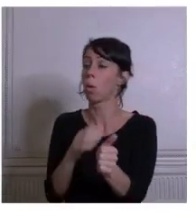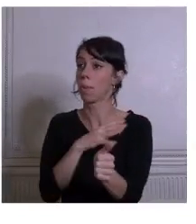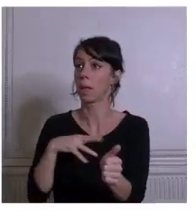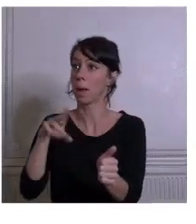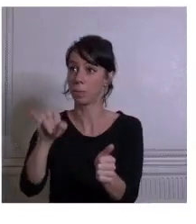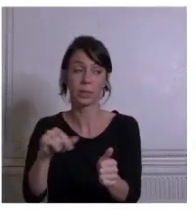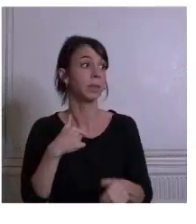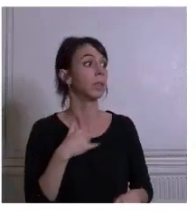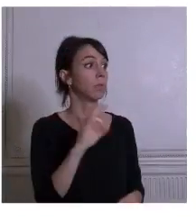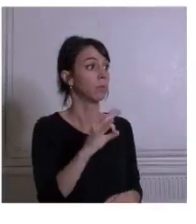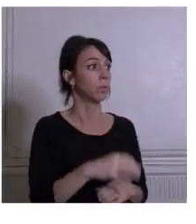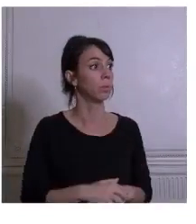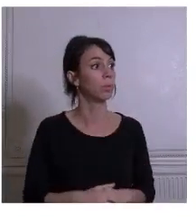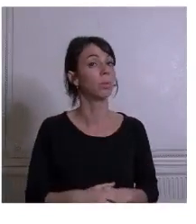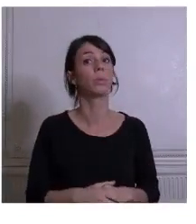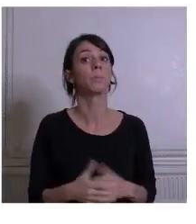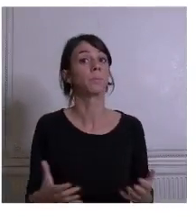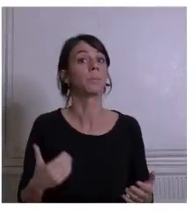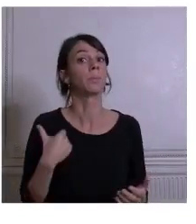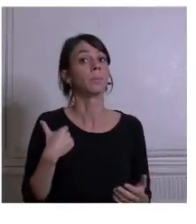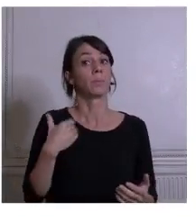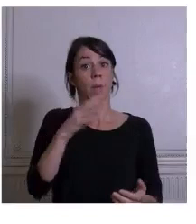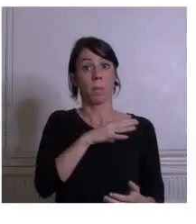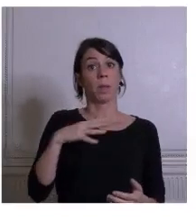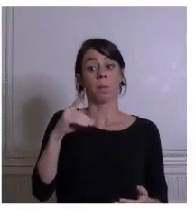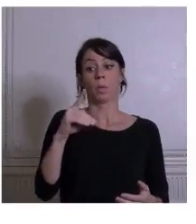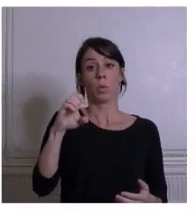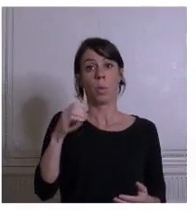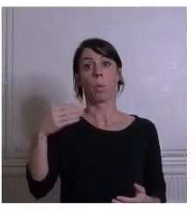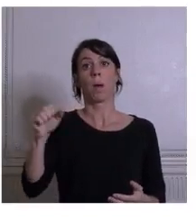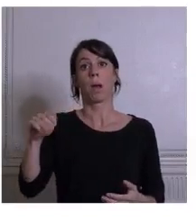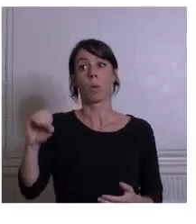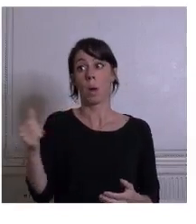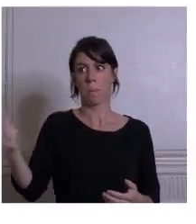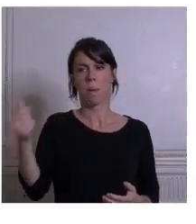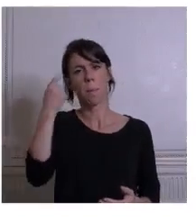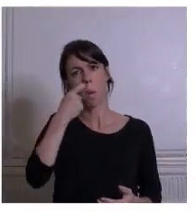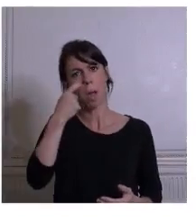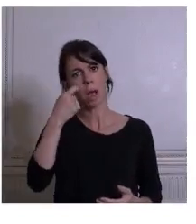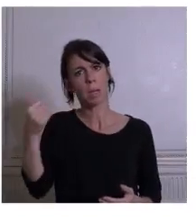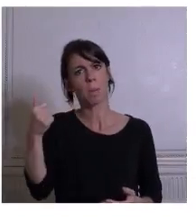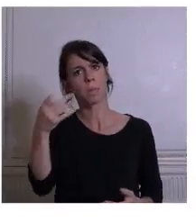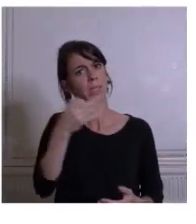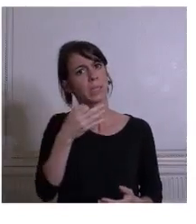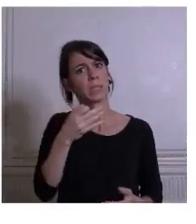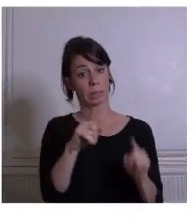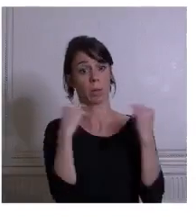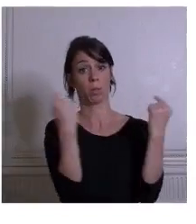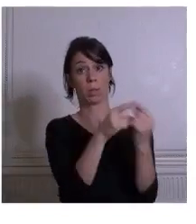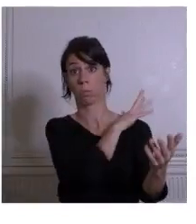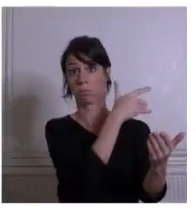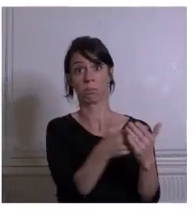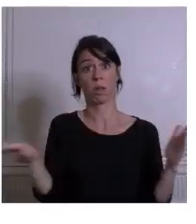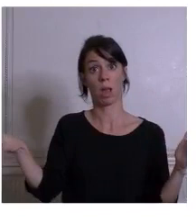mise en ligne en septembre 2019, 2676 téléchargements ont été réalisés donc, sur une application qui fonctionne très